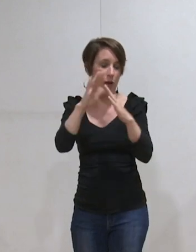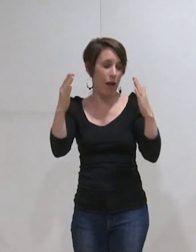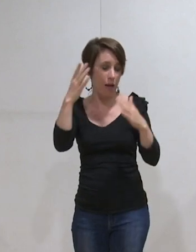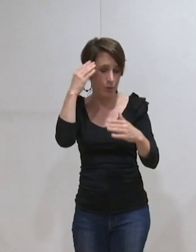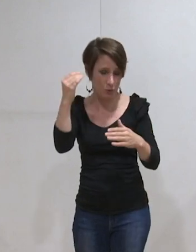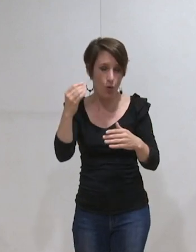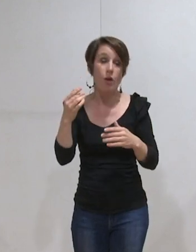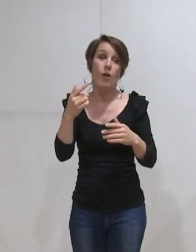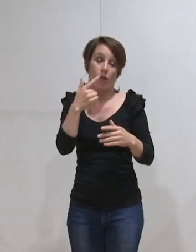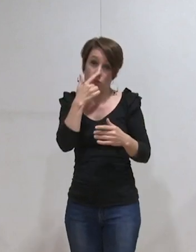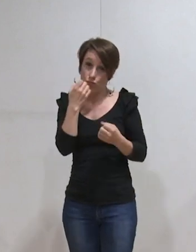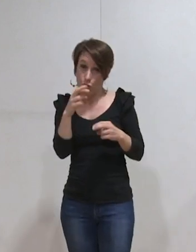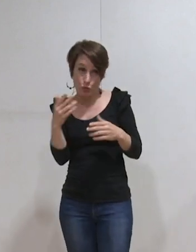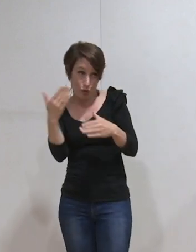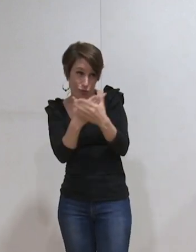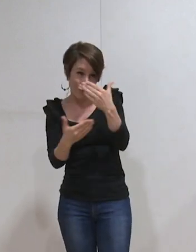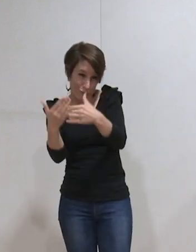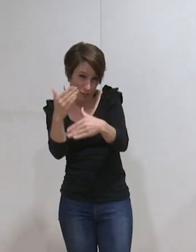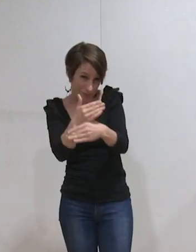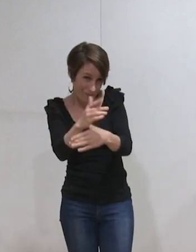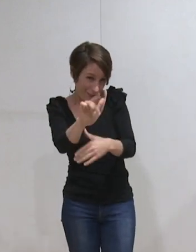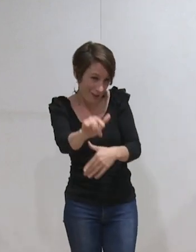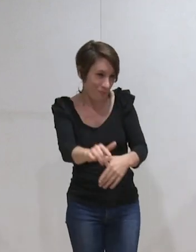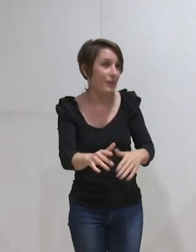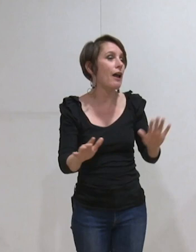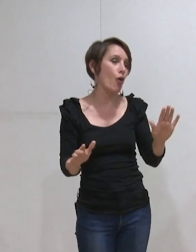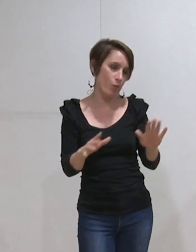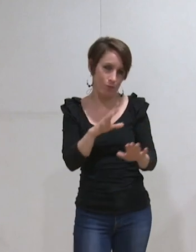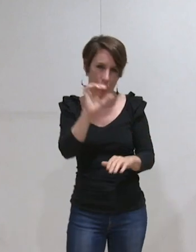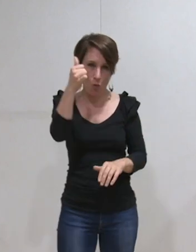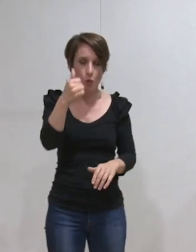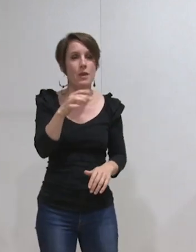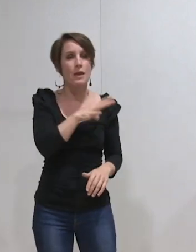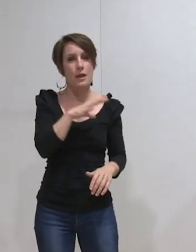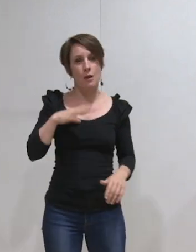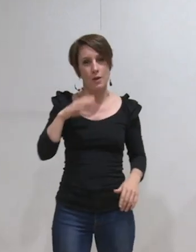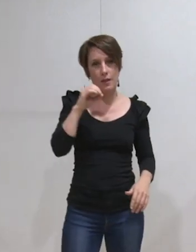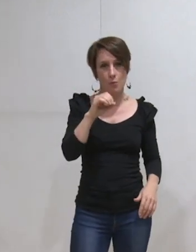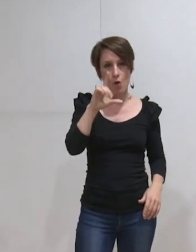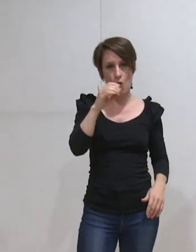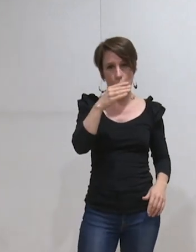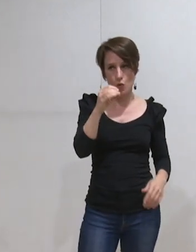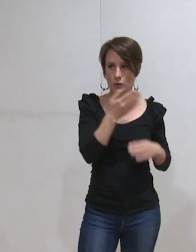présentation de la délibération madameos vous commencez par présenter la